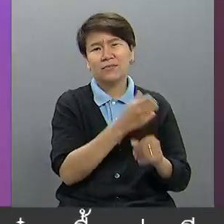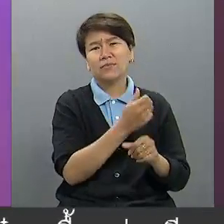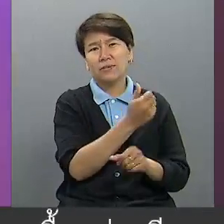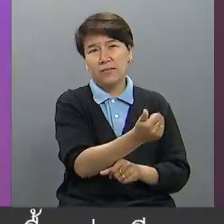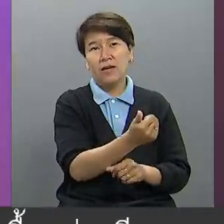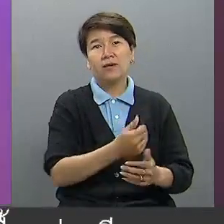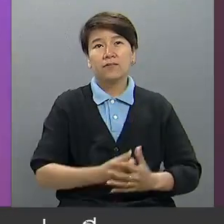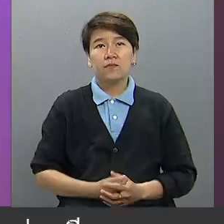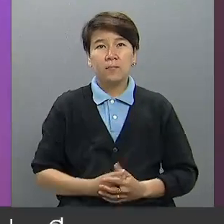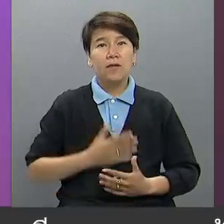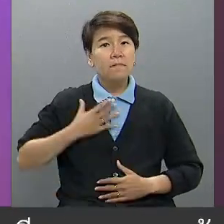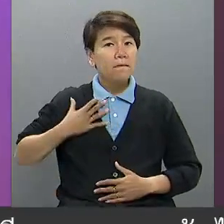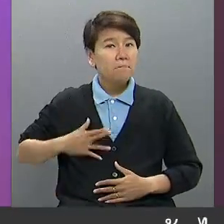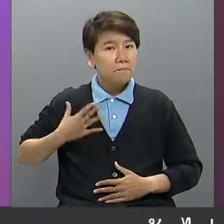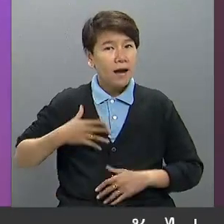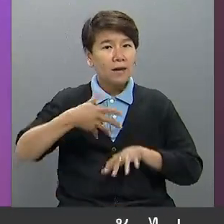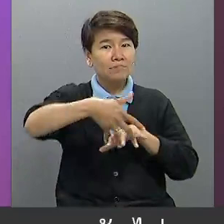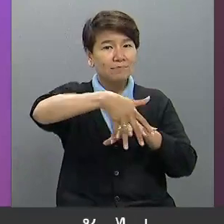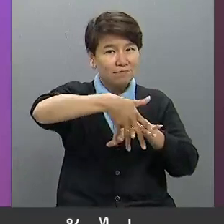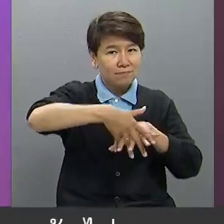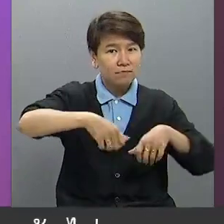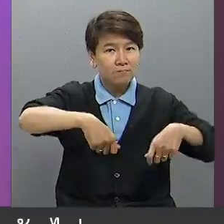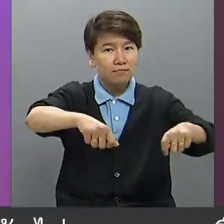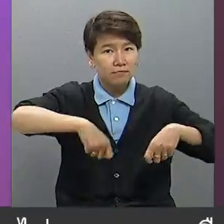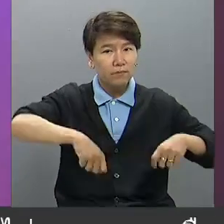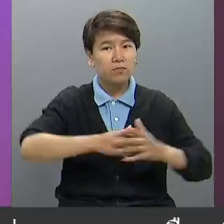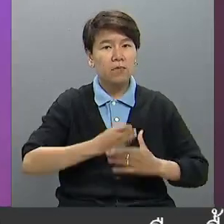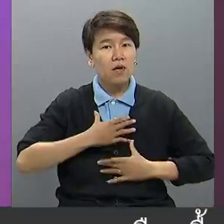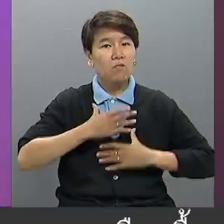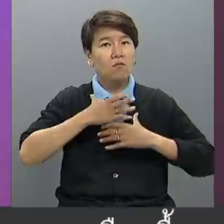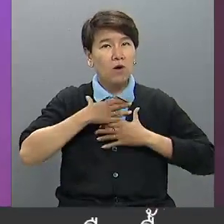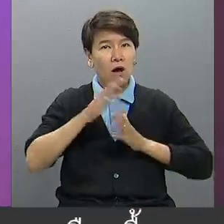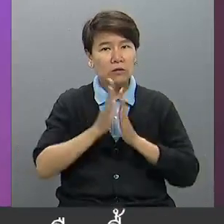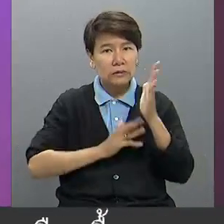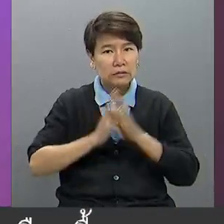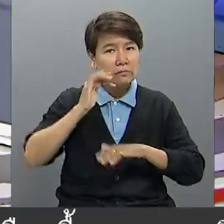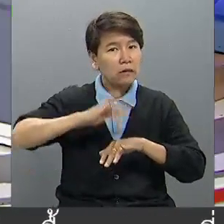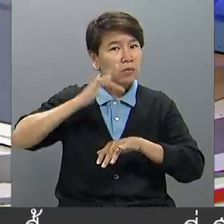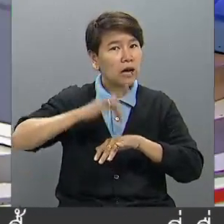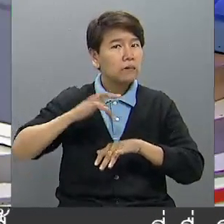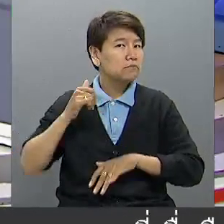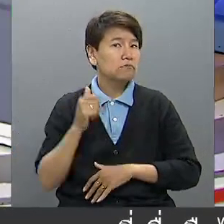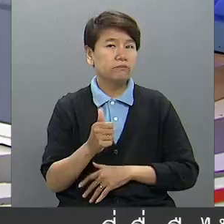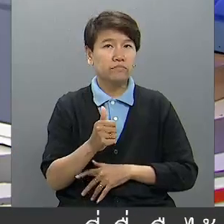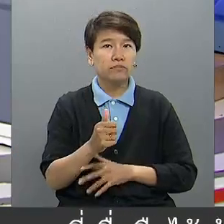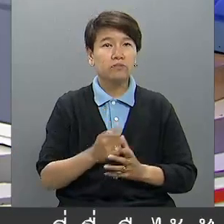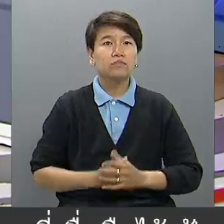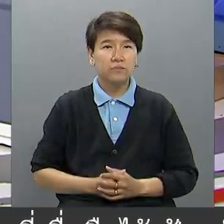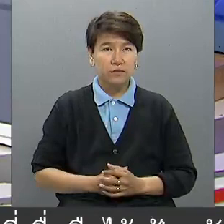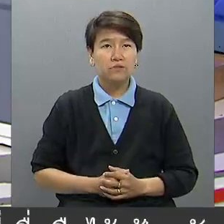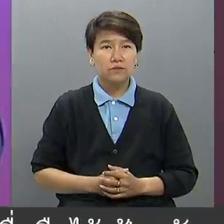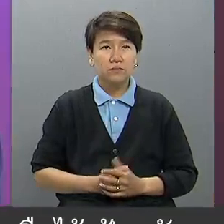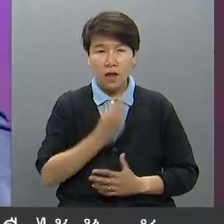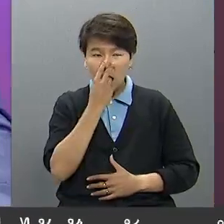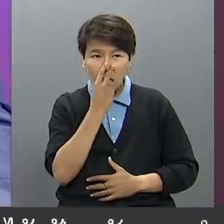เป็นผ้าแบบทอเป็นสไตล์แบบชนเผ่าเลยแล้วก็สีได้จากธรรมชาตินะซึ่งมันก็จะเลือนลางหายไปพอเห็นอะไรพวกนี้นะผม